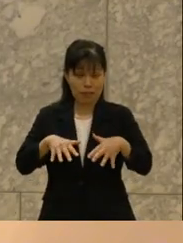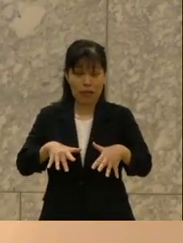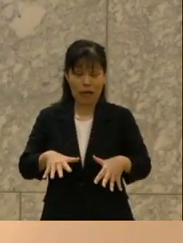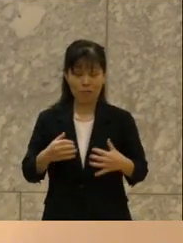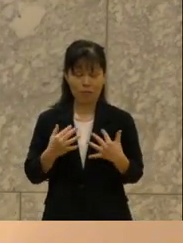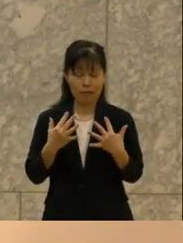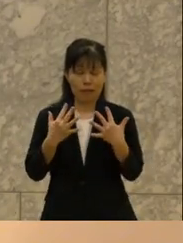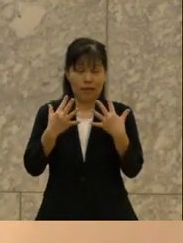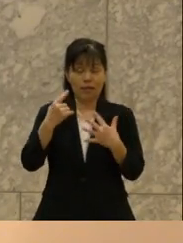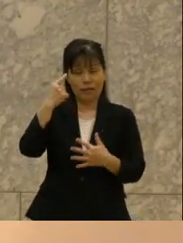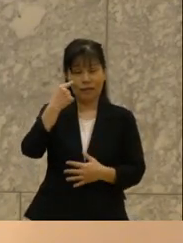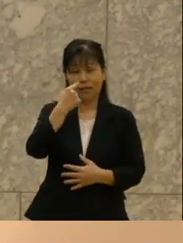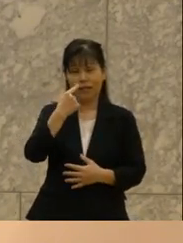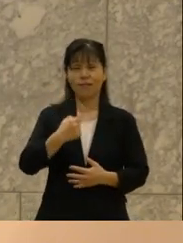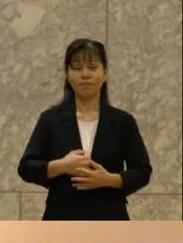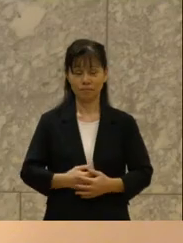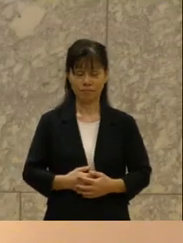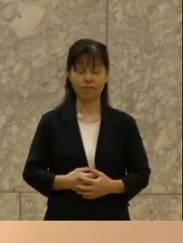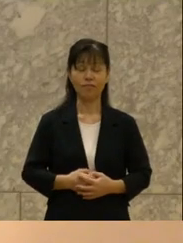た